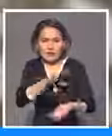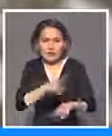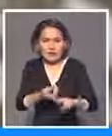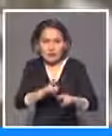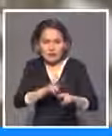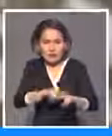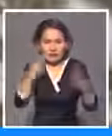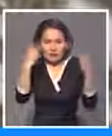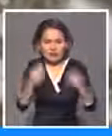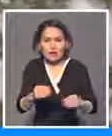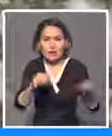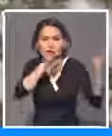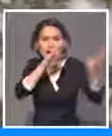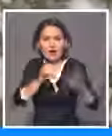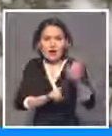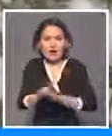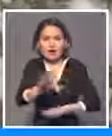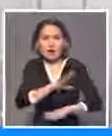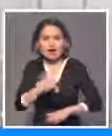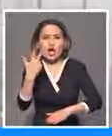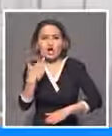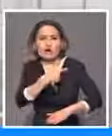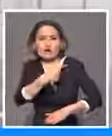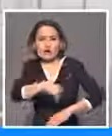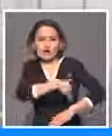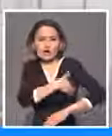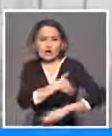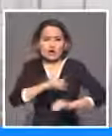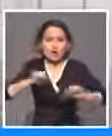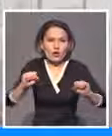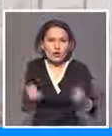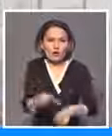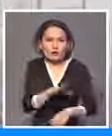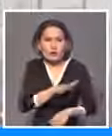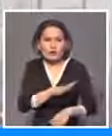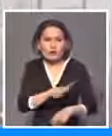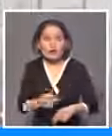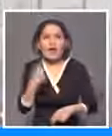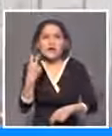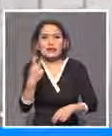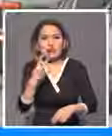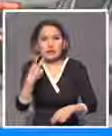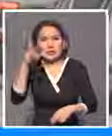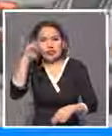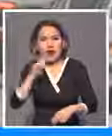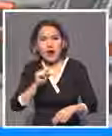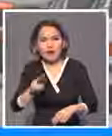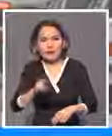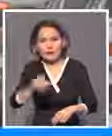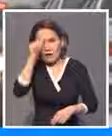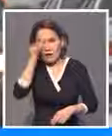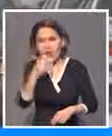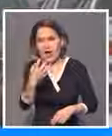қалды. Қазір Ақтауда сынап бағанасы 0-ден 3 градусқа төмендеді. Ауа райын болжаушы мамандар сәуірдің 2-сінде күн қайта жылынып